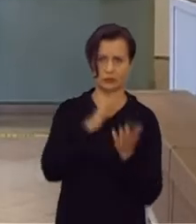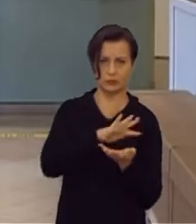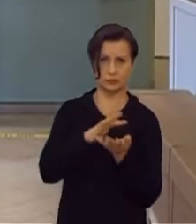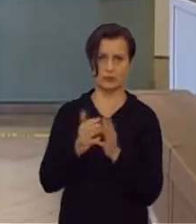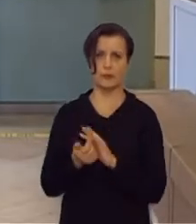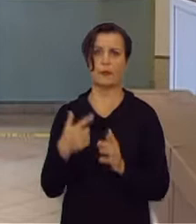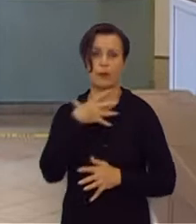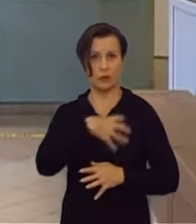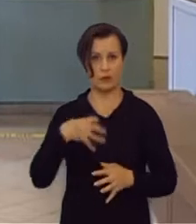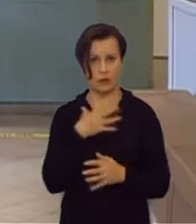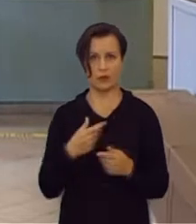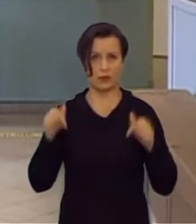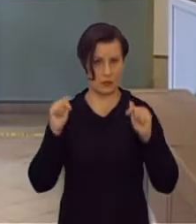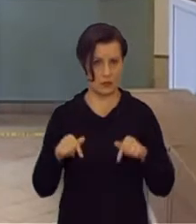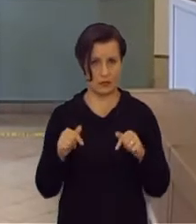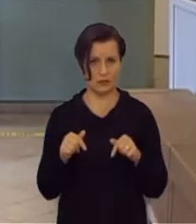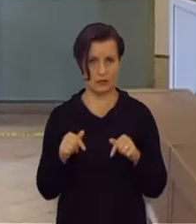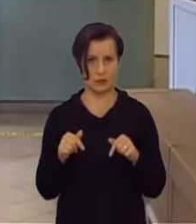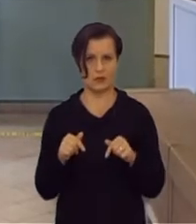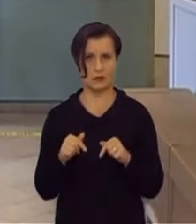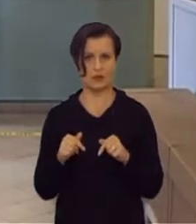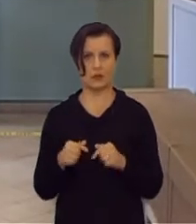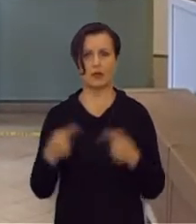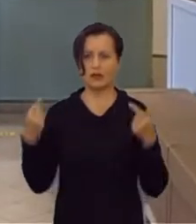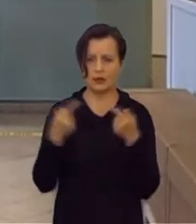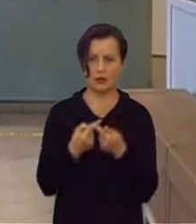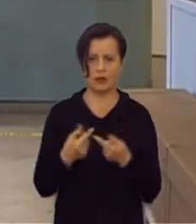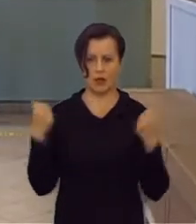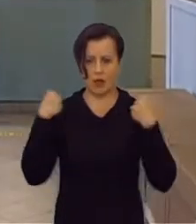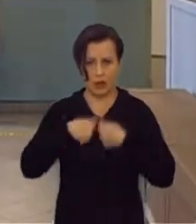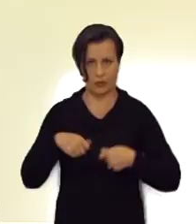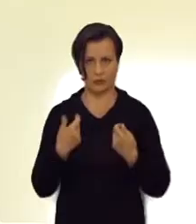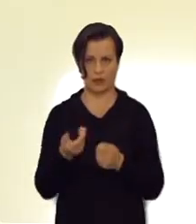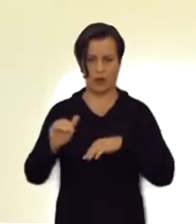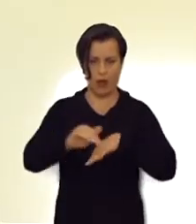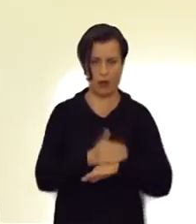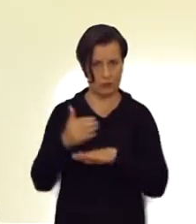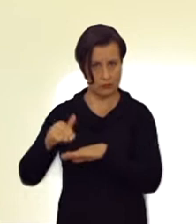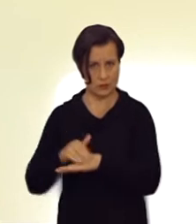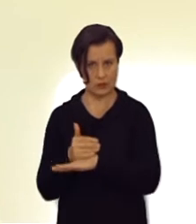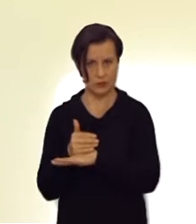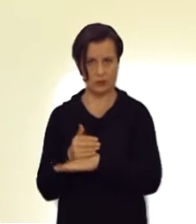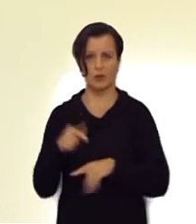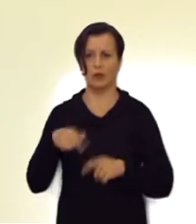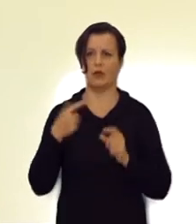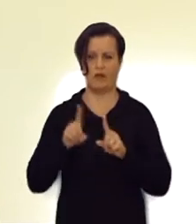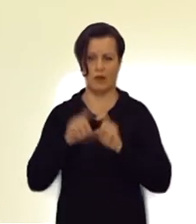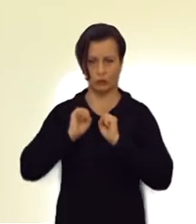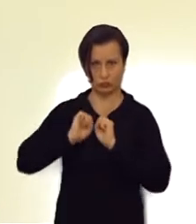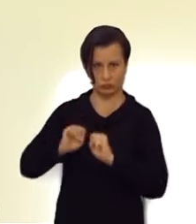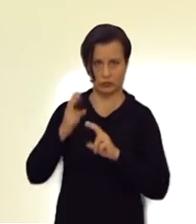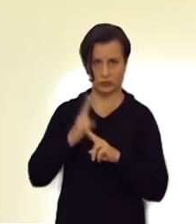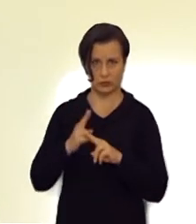Todėl svarbiausias dalykas šiuo metu tikriausia būtų tinkamai apsirengti ir apsiauti, kad apsisaugotume nuo šių